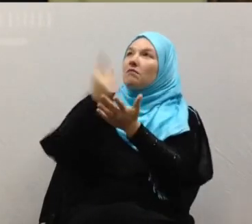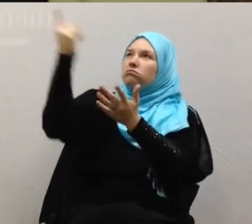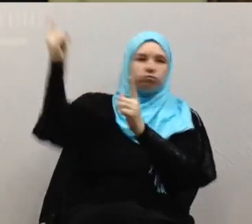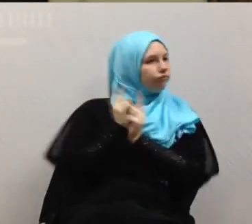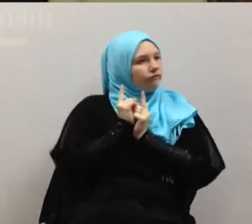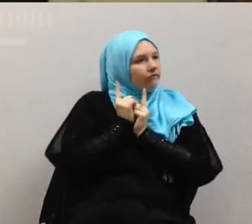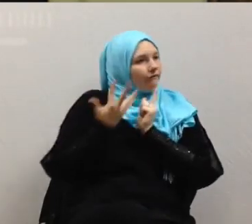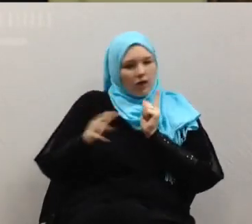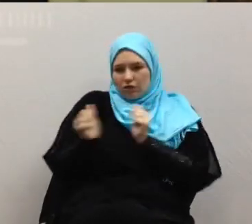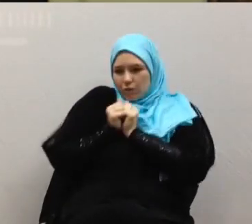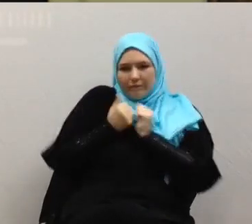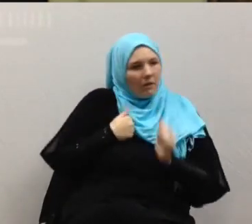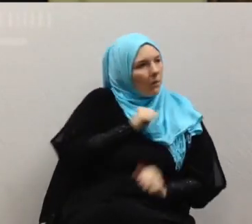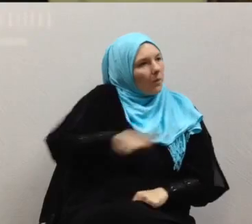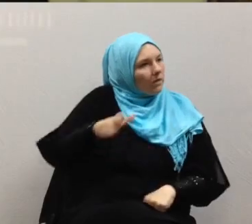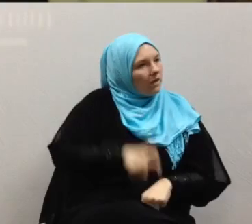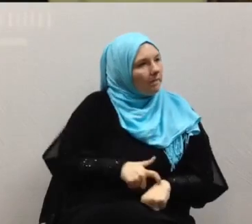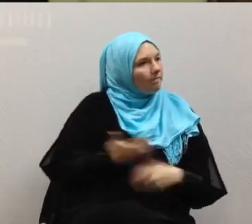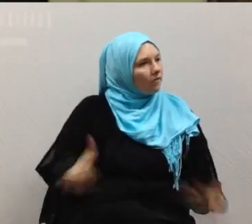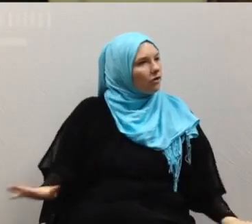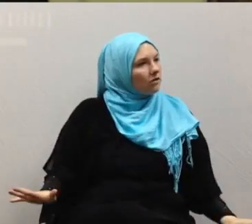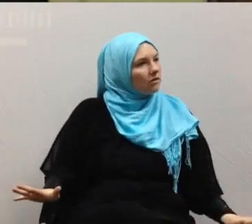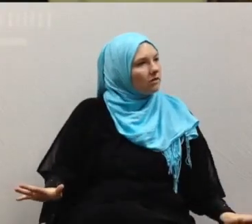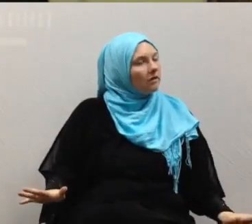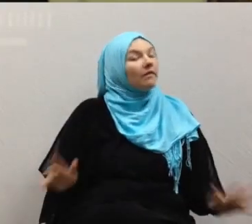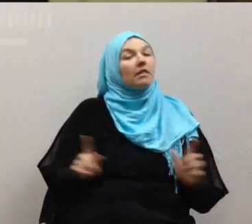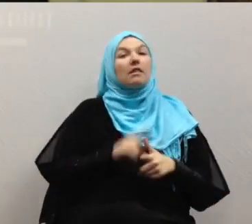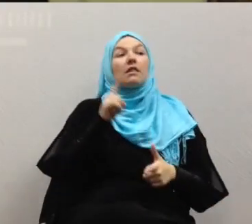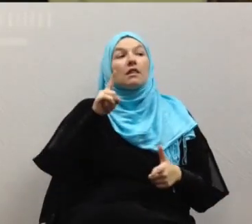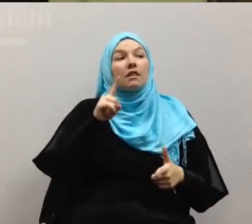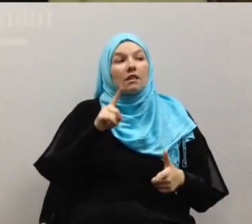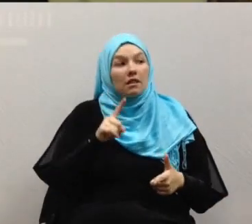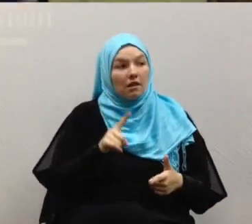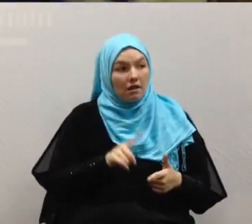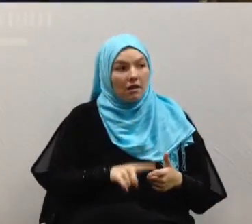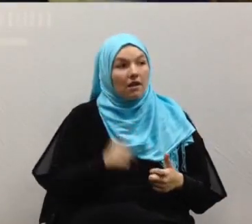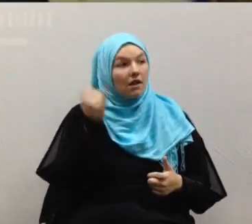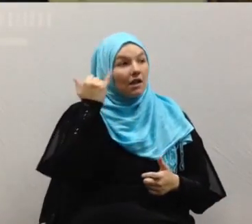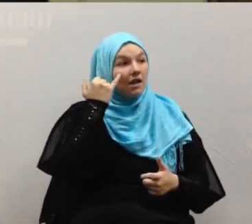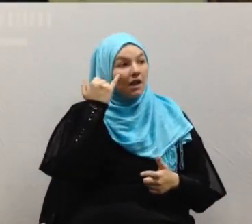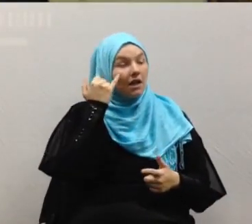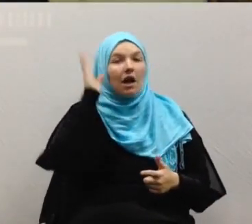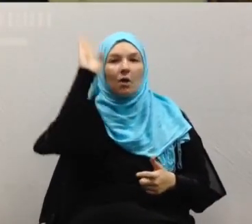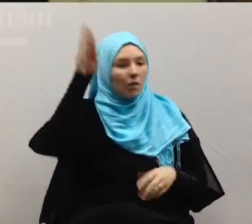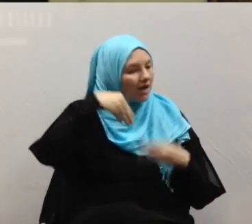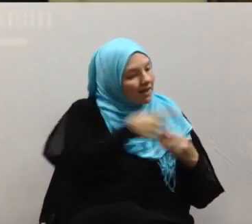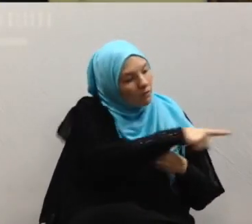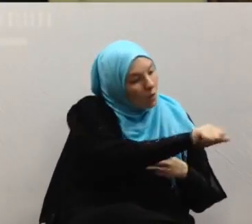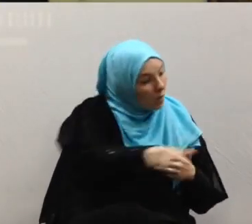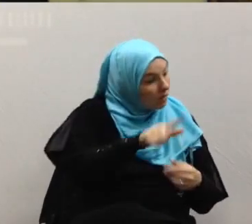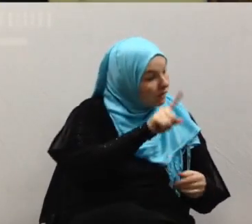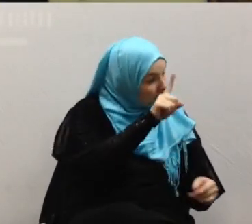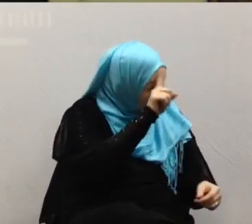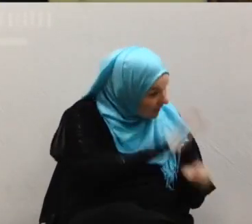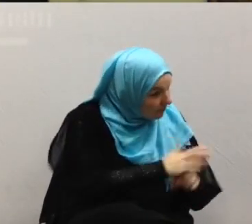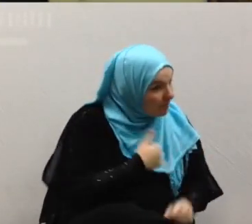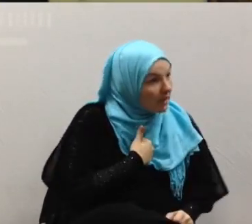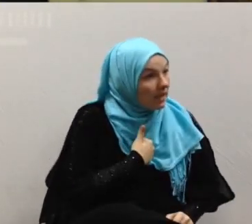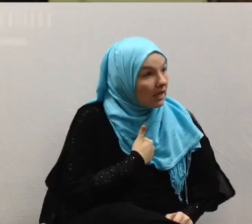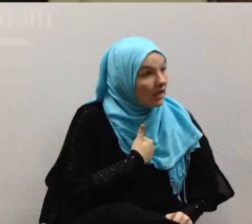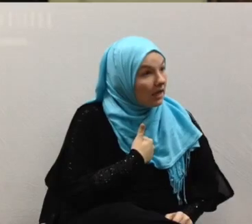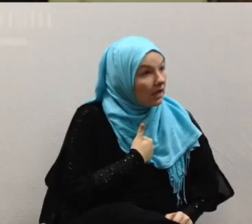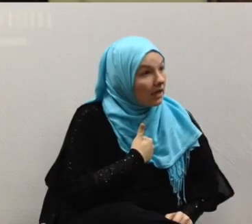وَعَزَّرْتُمُوهُمْ Then I will give you all my support. If you believe and if you do righteous